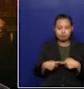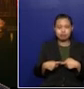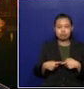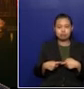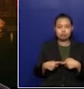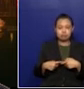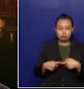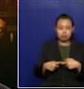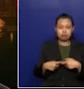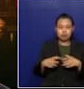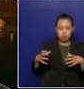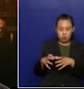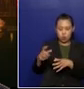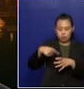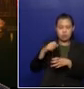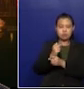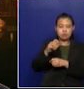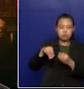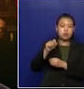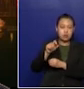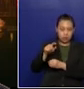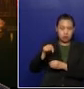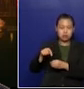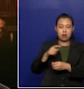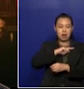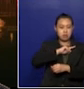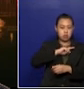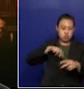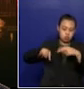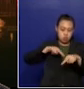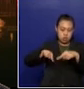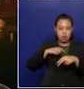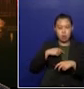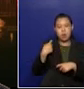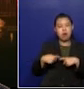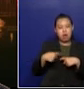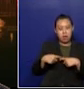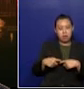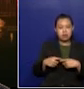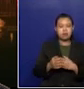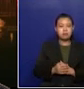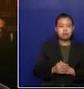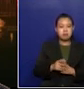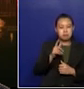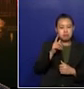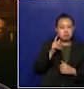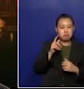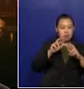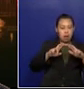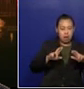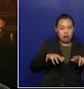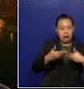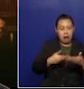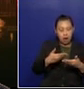ฮะทีมเศรษฐกิจท่านอาจจะหลอกท่านนะฮะที่บอกโอ้โหแม่ค้าขายก๋วยเตี๋ยวขายส้มตำอะไร 7-8 หมื่นไ